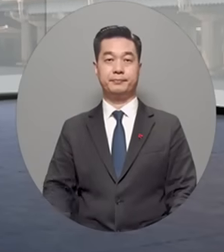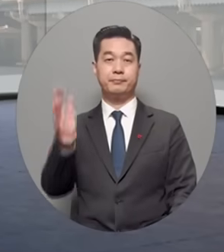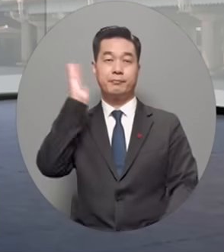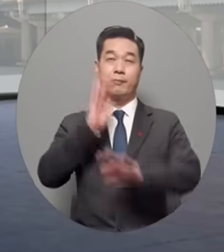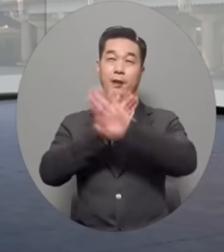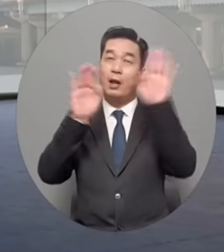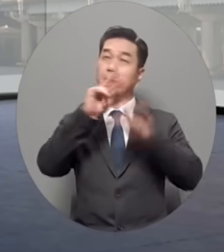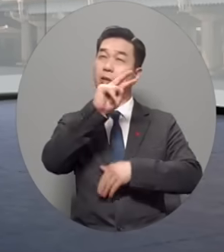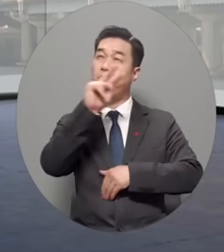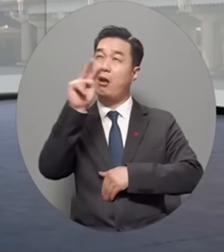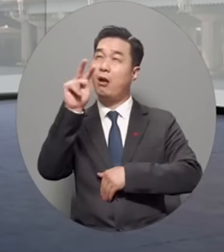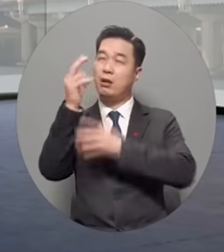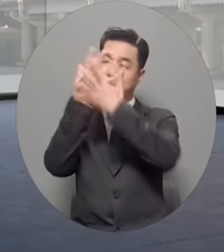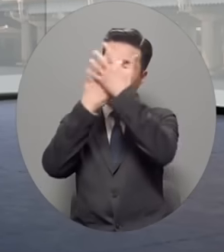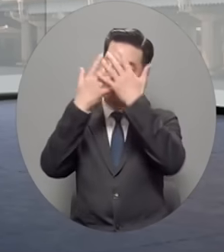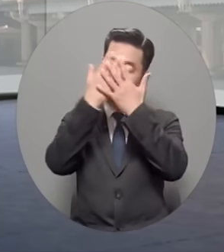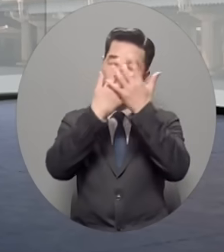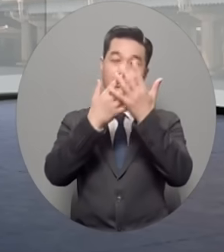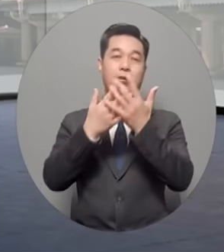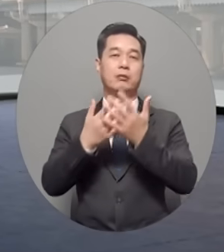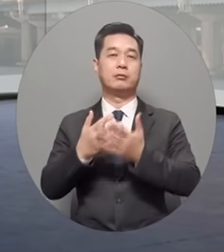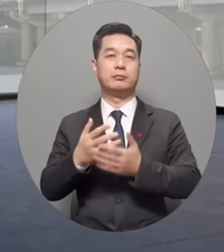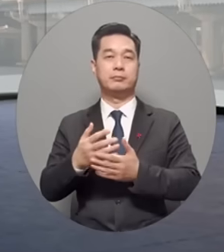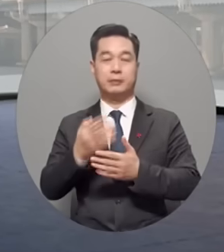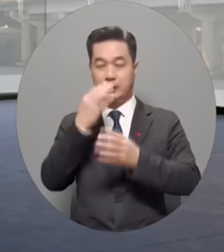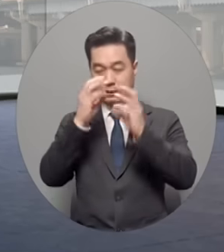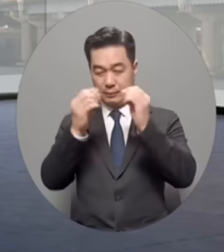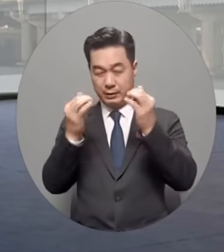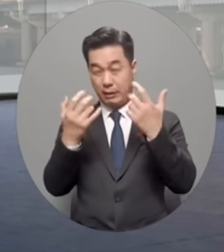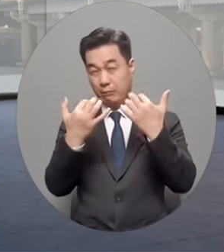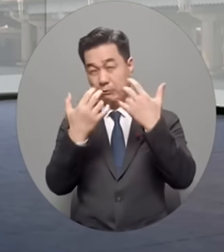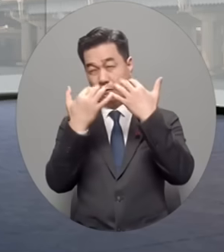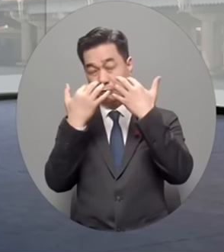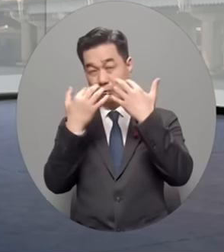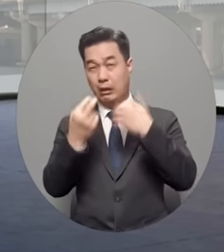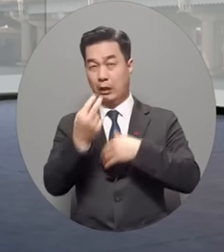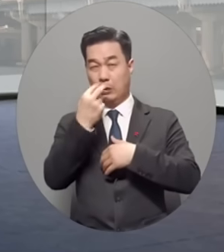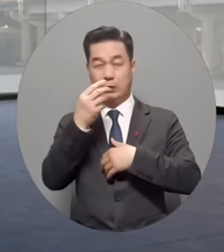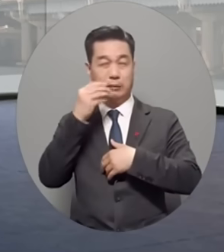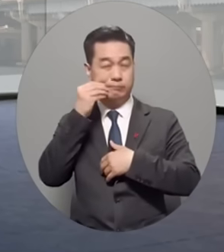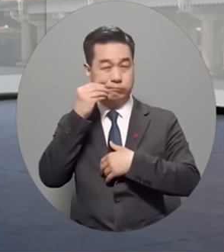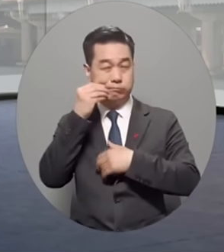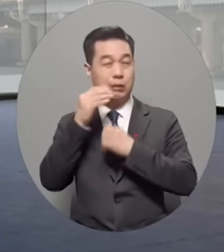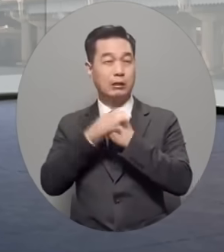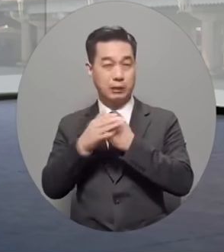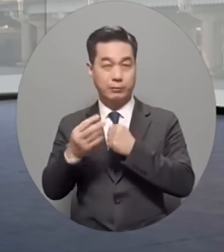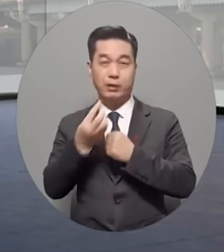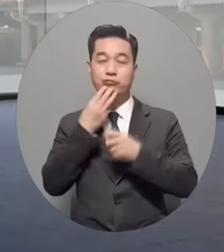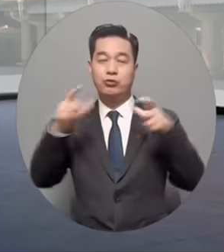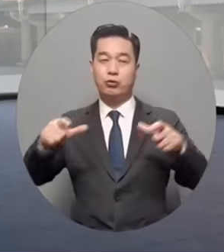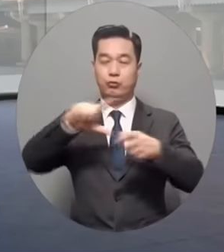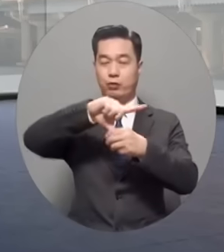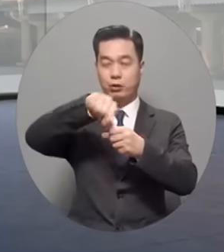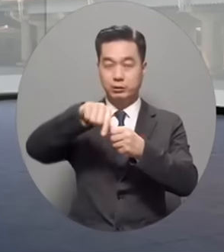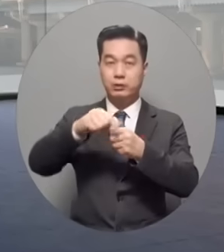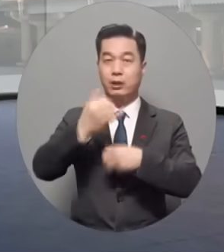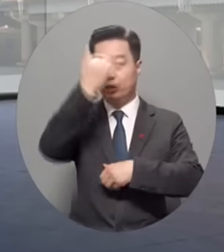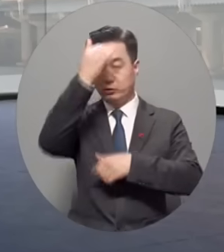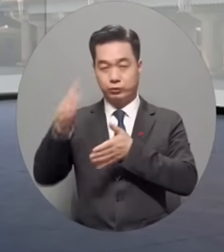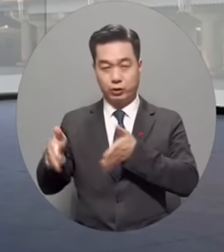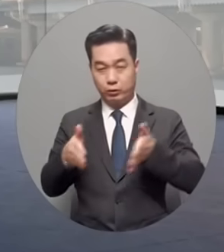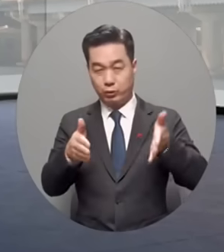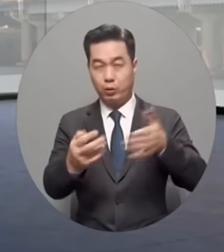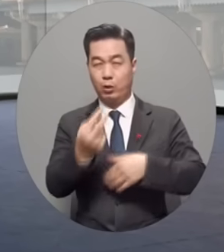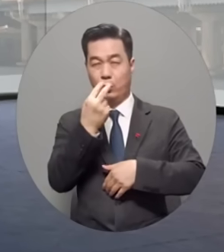눈치의 종일 뿌였습니다. 국외 미세먼지와 대기 정체가 맞물려 지금도 수도권과 충청도의 공기가 탁합니다. 이